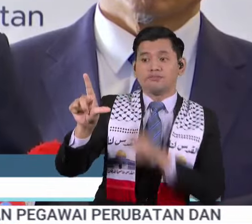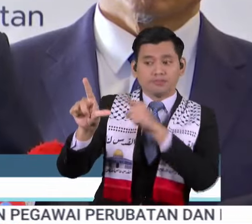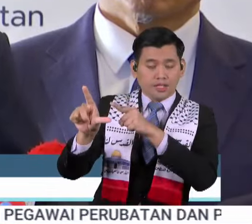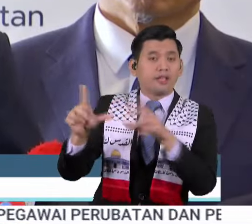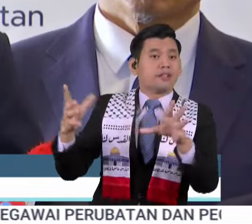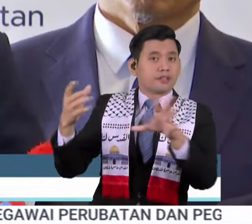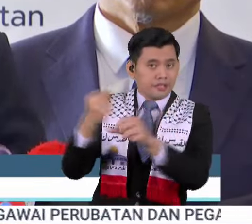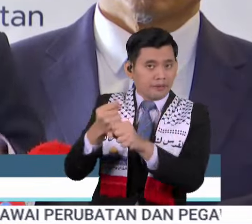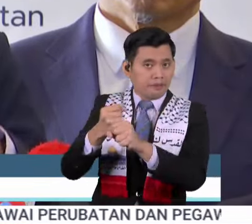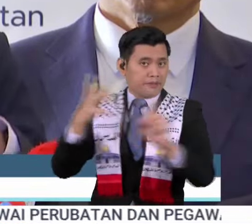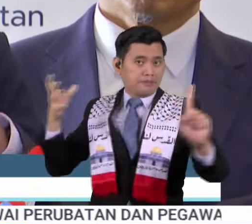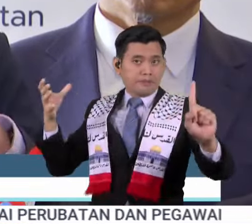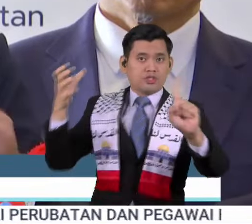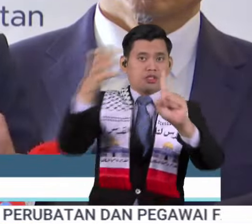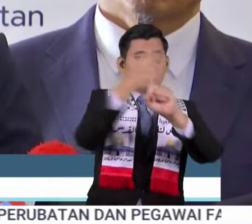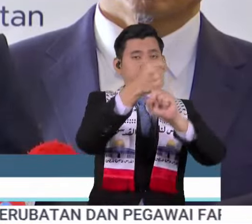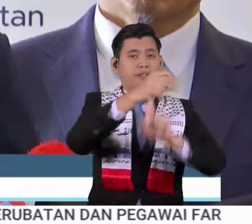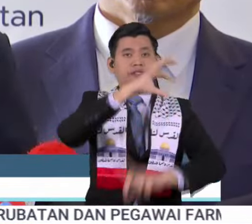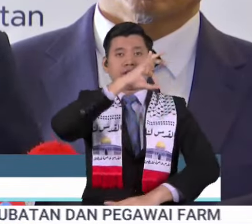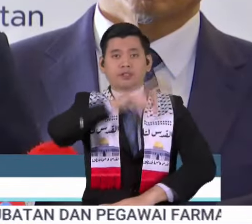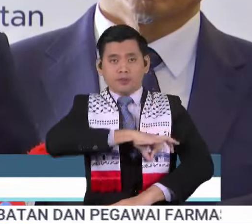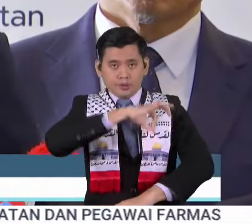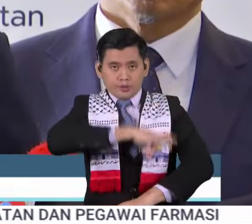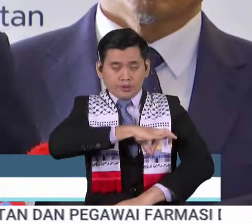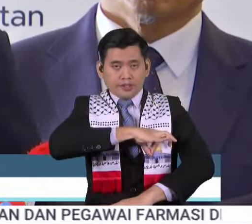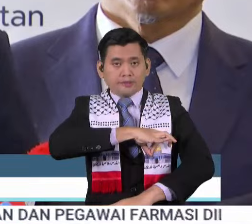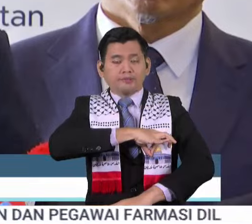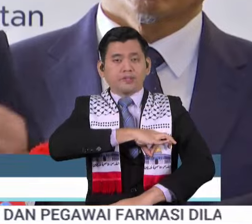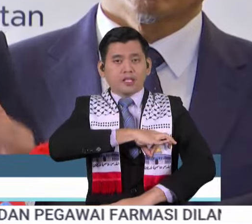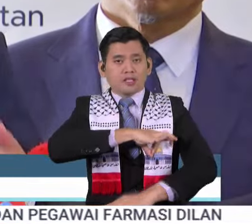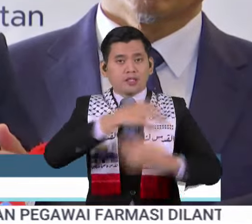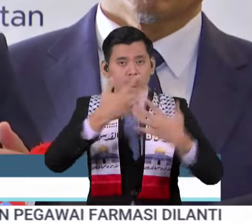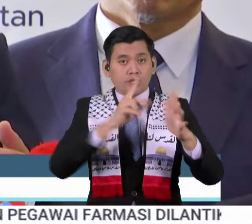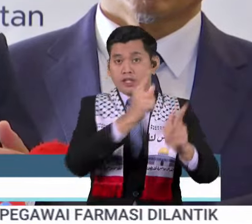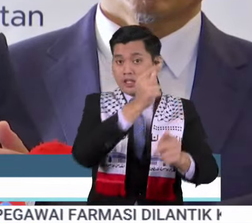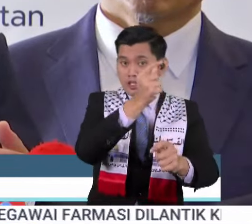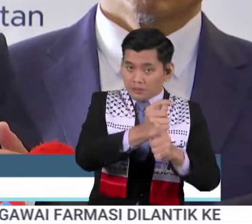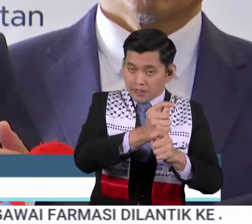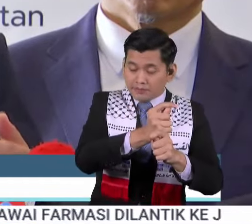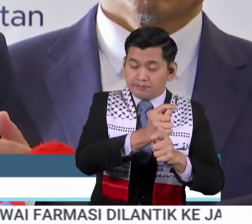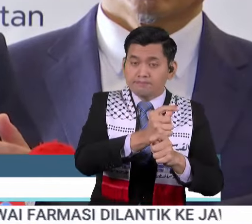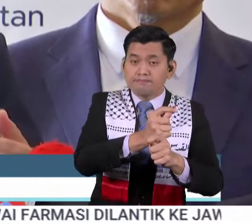keuntungan dalam satu threshold tertentu, maka